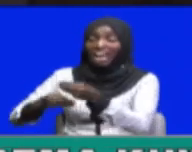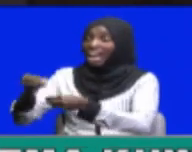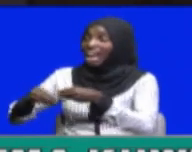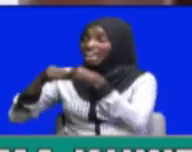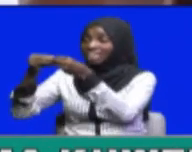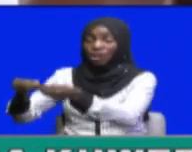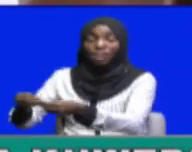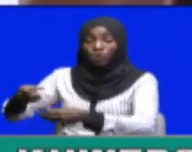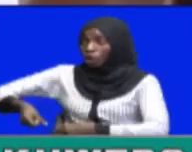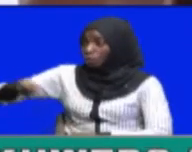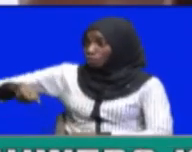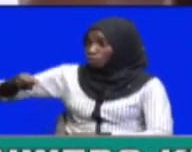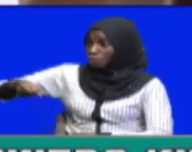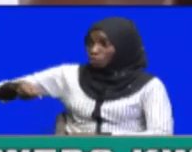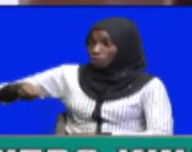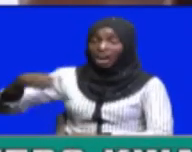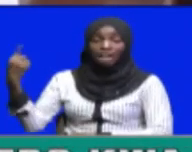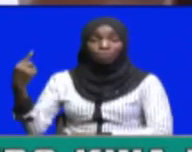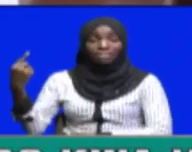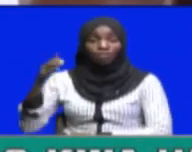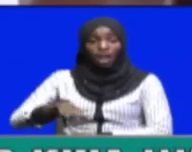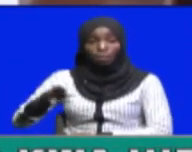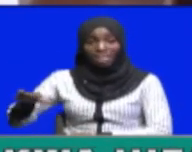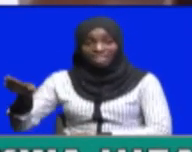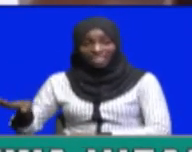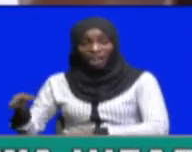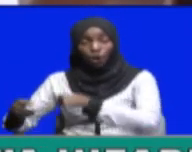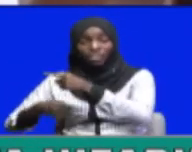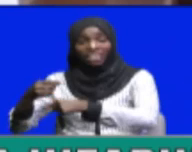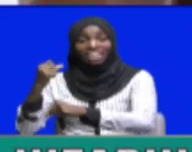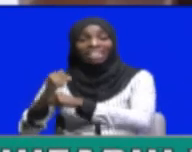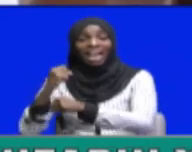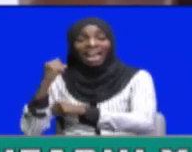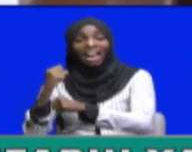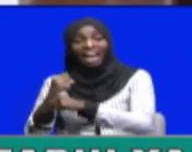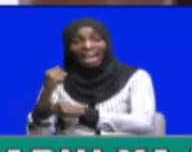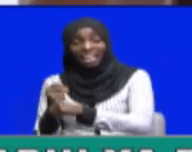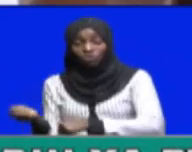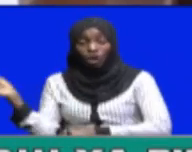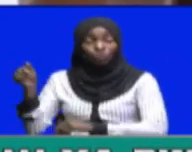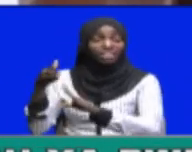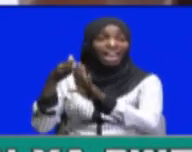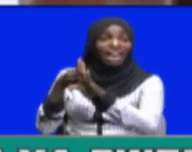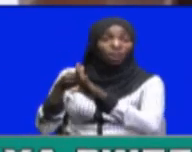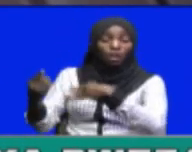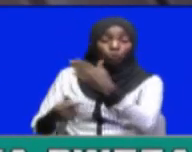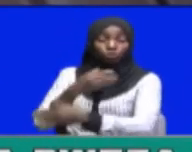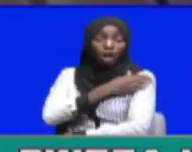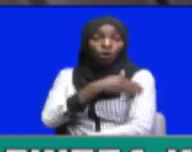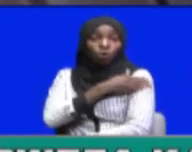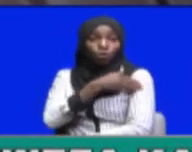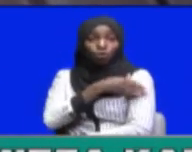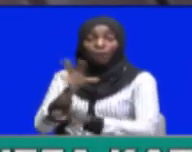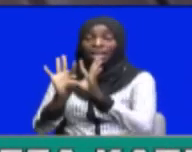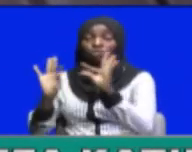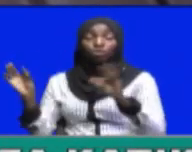wa mazingira itadhihirisha utekelezaji wa falsafa yake kwa kuendeleza dhamira ya kutoa huduma bora kwa umma kwa